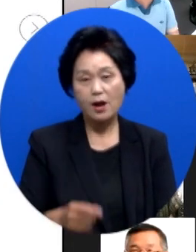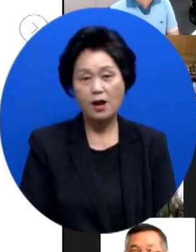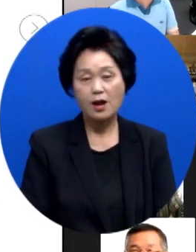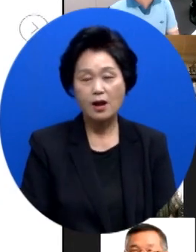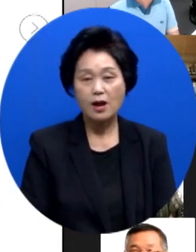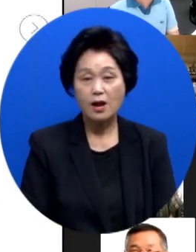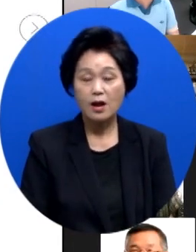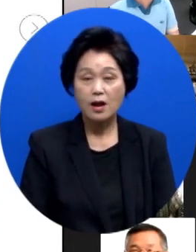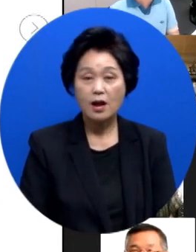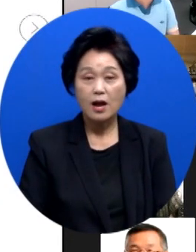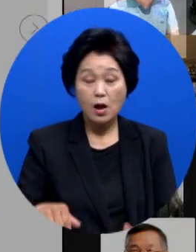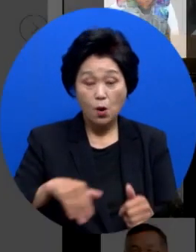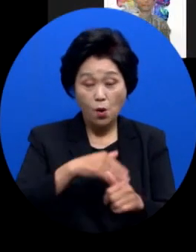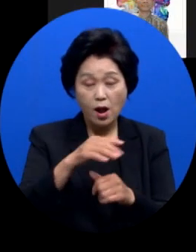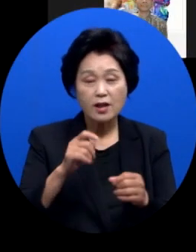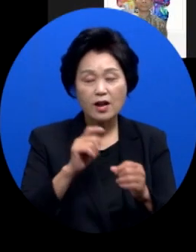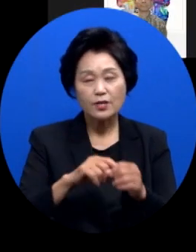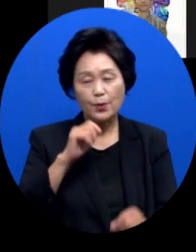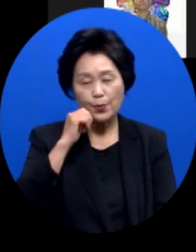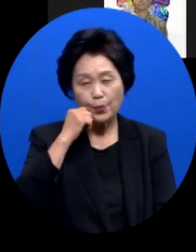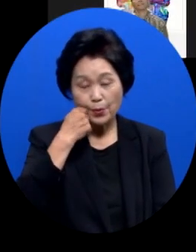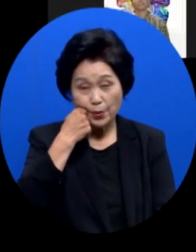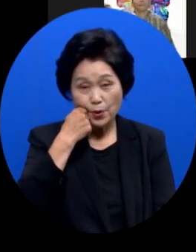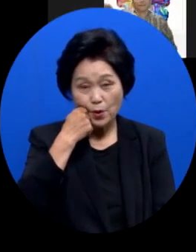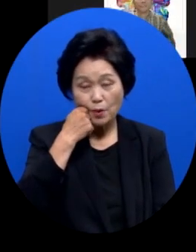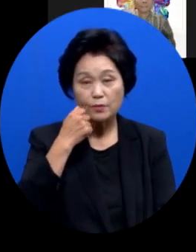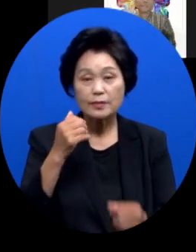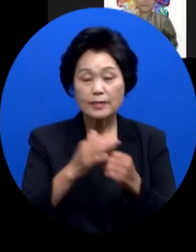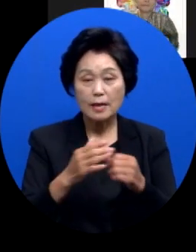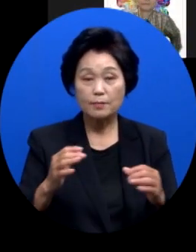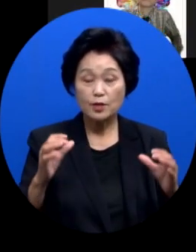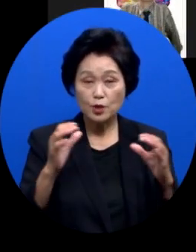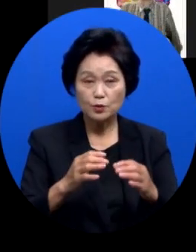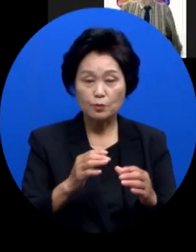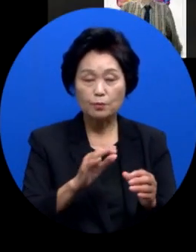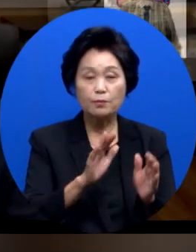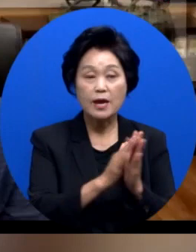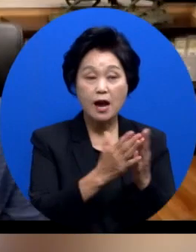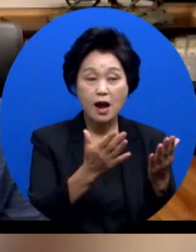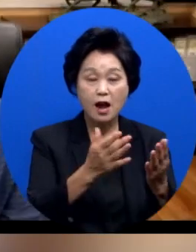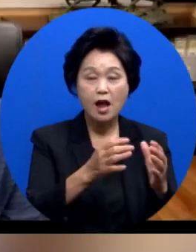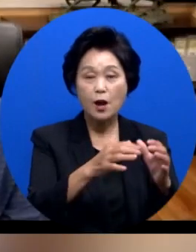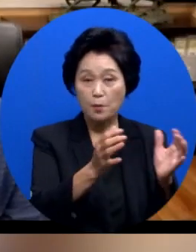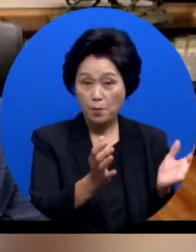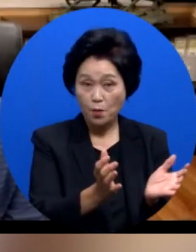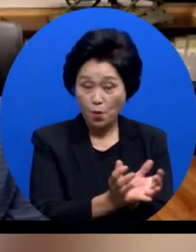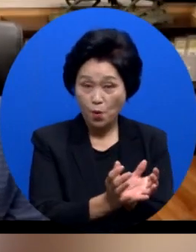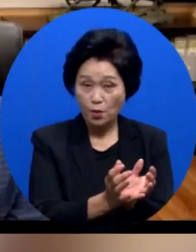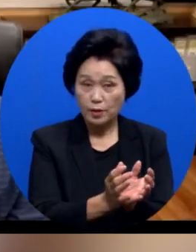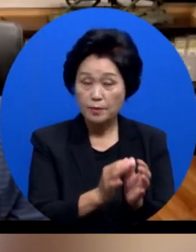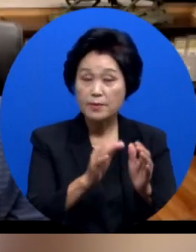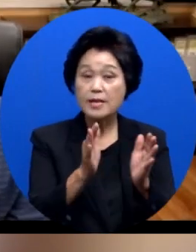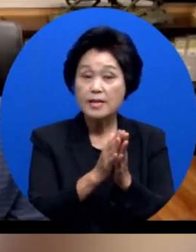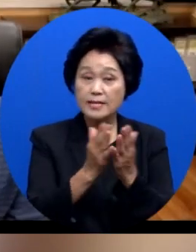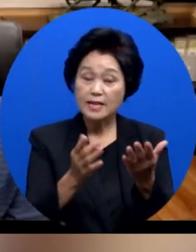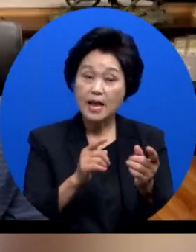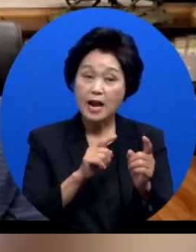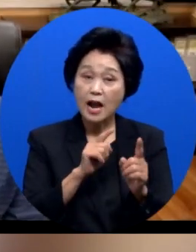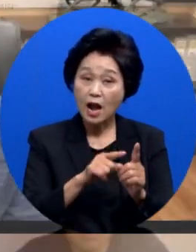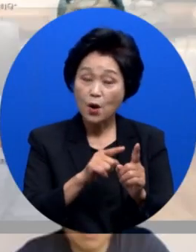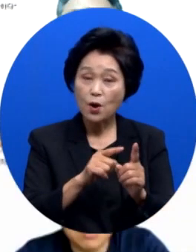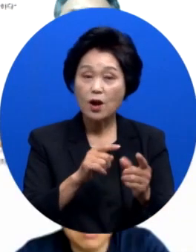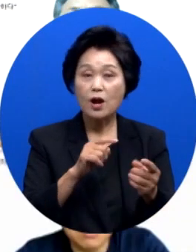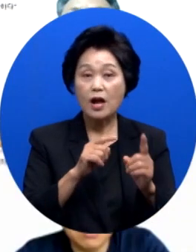어려움에 봉착한 선교사들을 위해 마련된 부 클로 체 캉 권에 나눔을 통해 새로운 소망이 흘러가고